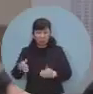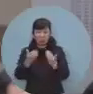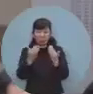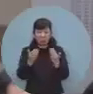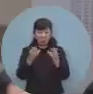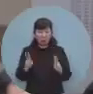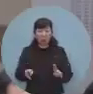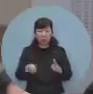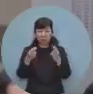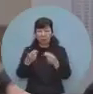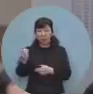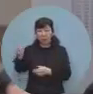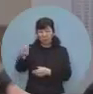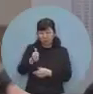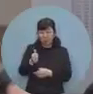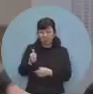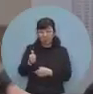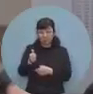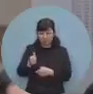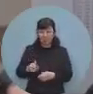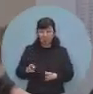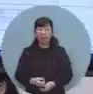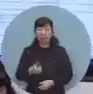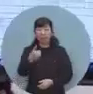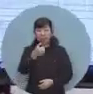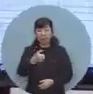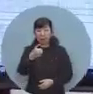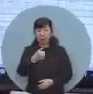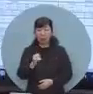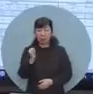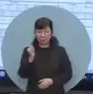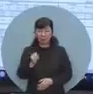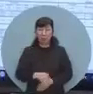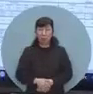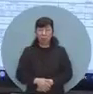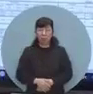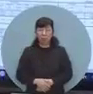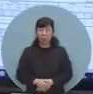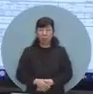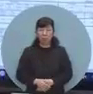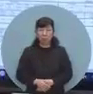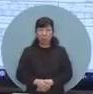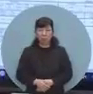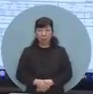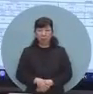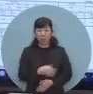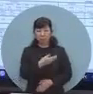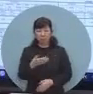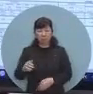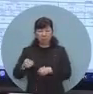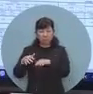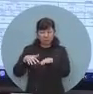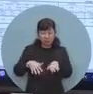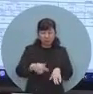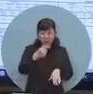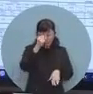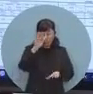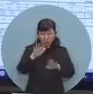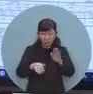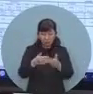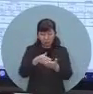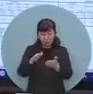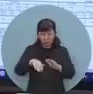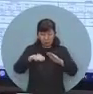たあ専門委員会に確認をしてございますあの申請の被害と状況と原因私も全てデータ調べました借字川の